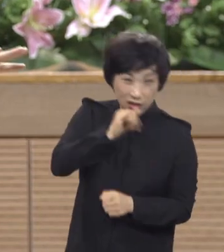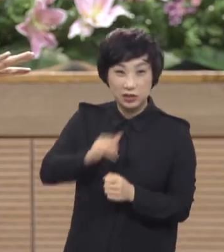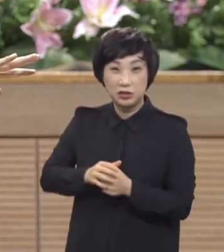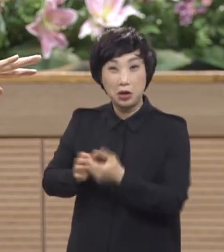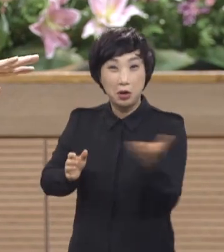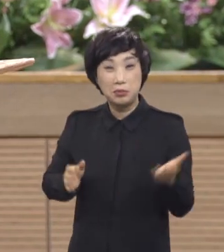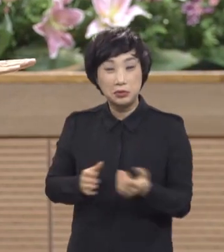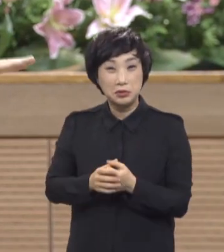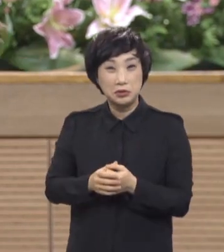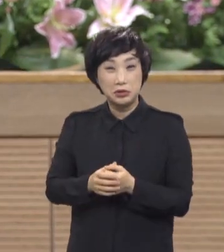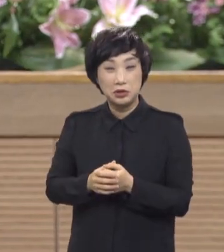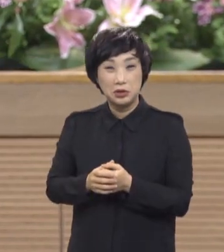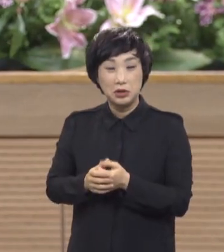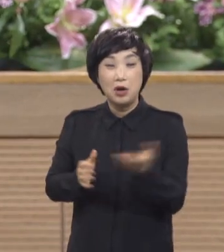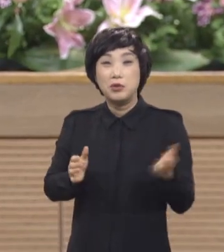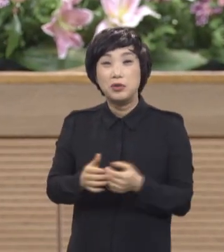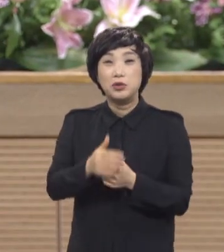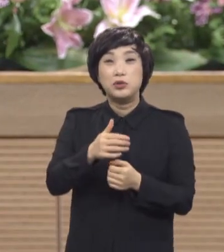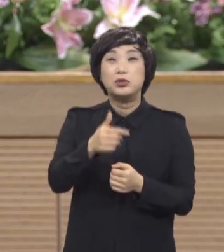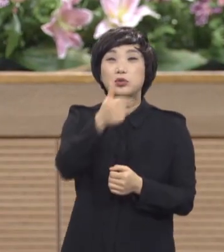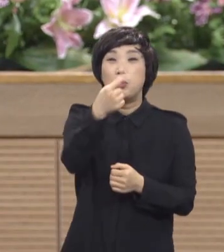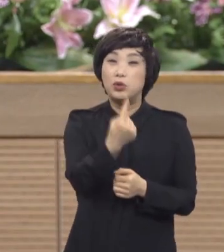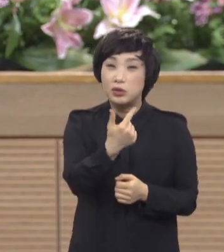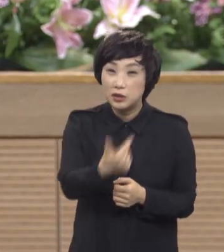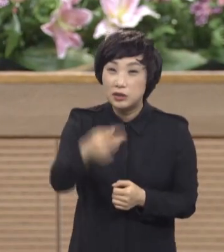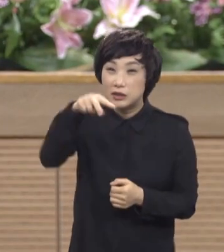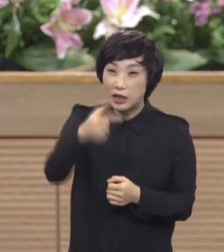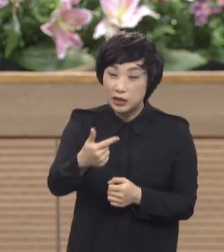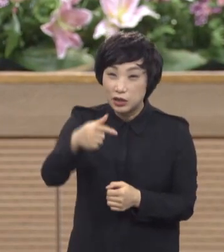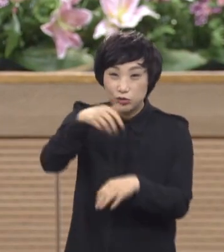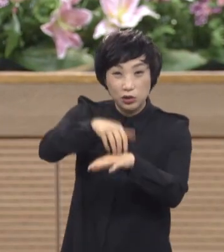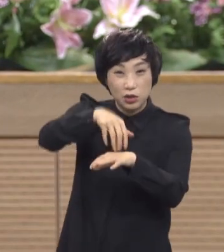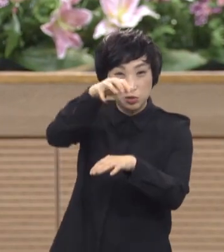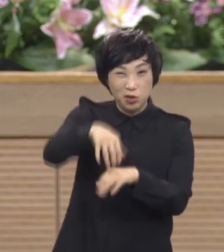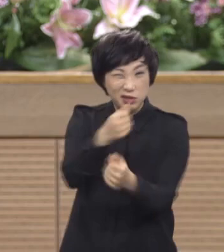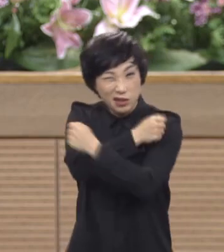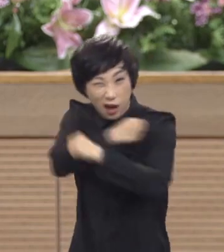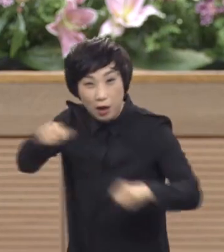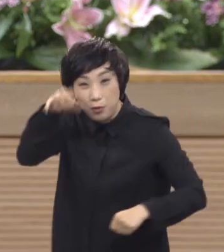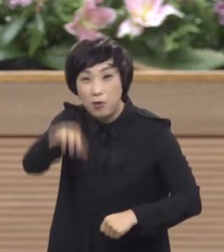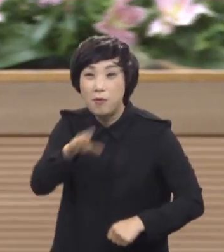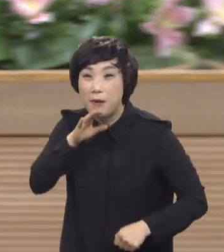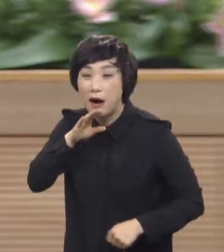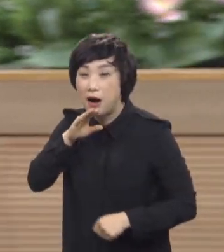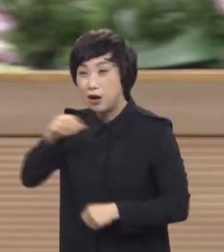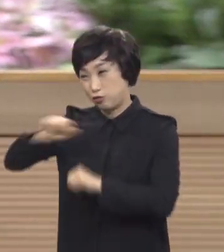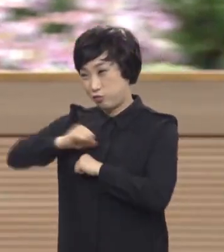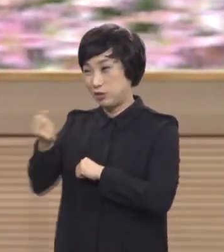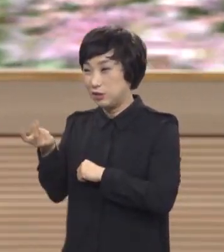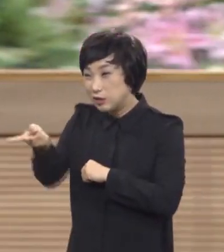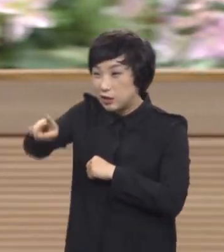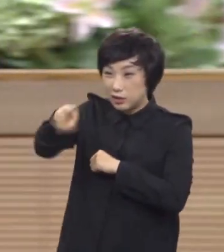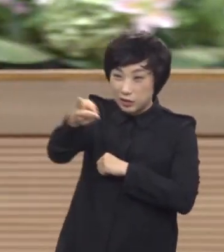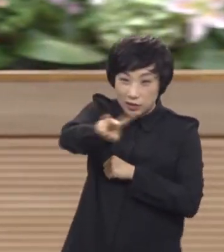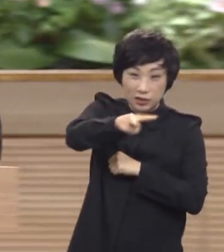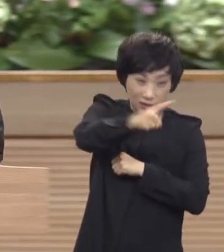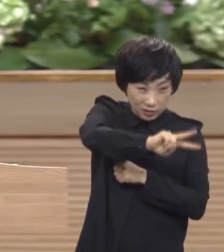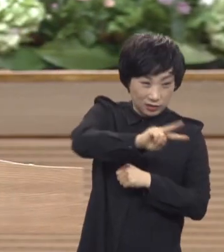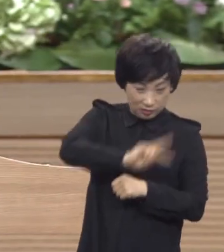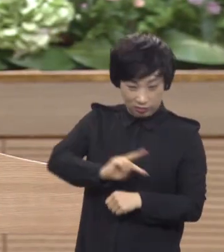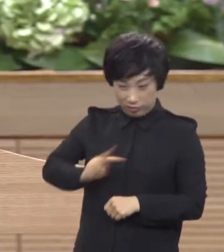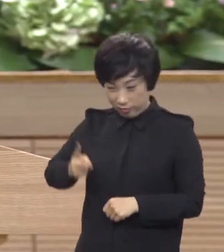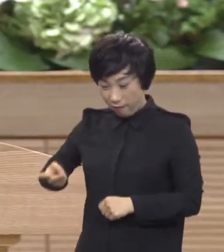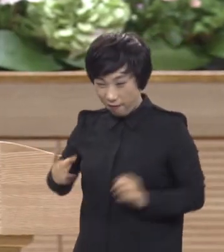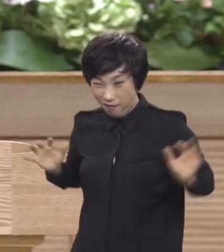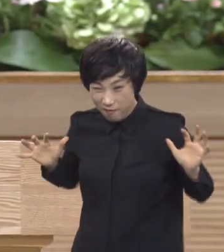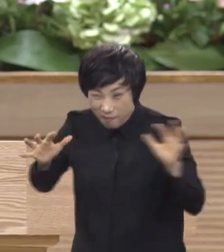논산을 올려서 그 넓은 데서 천달 천달 천달 이네무반 천해무반 이렇게 해서 운동장에 짝